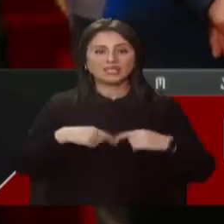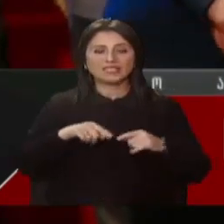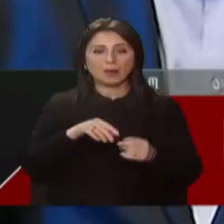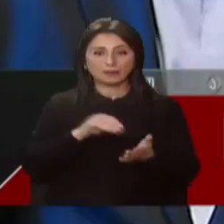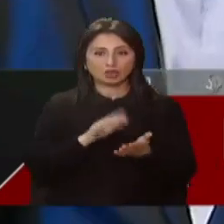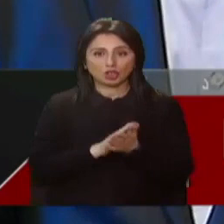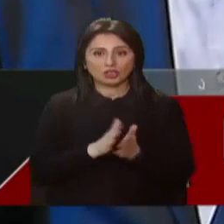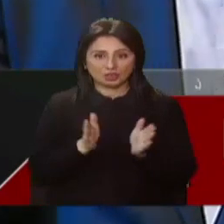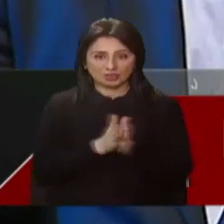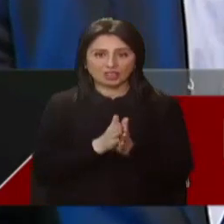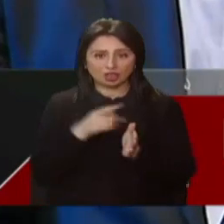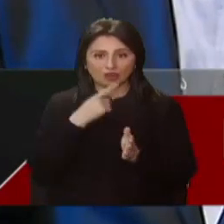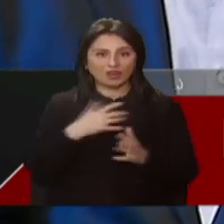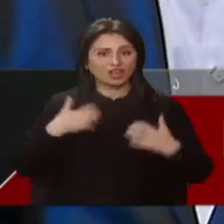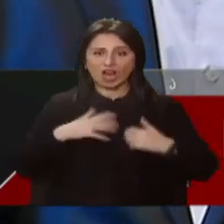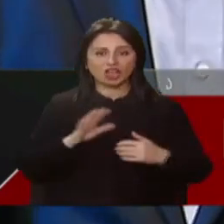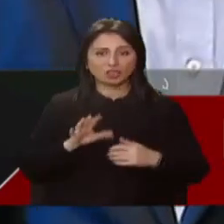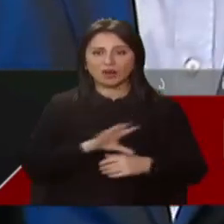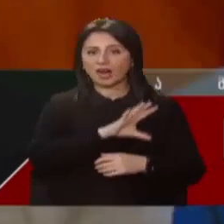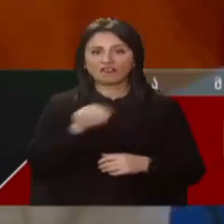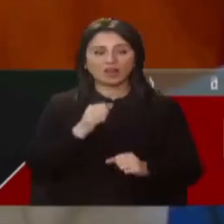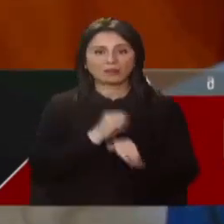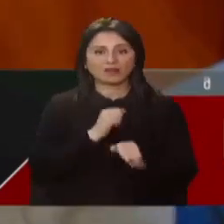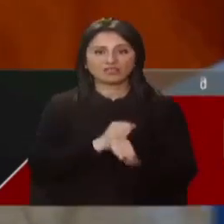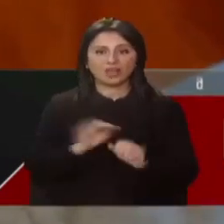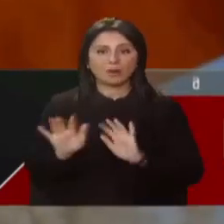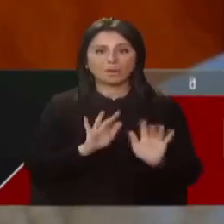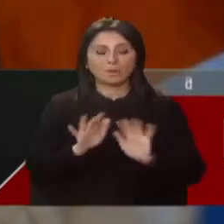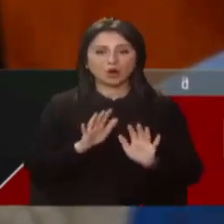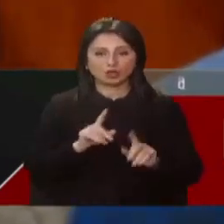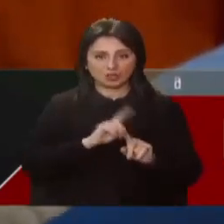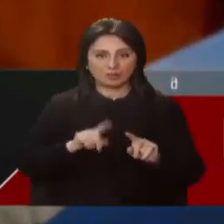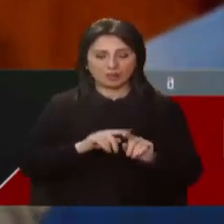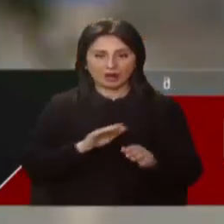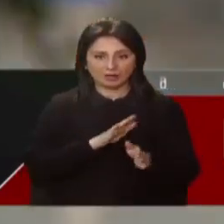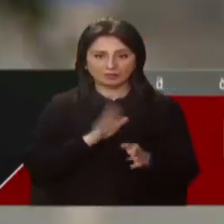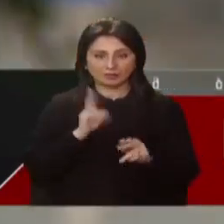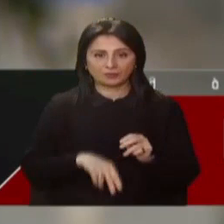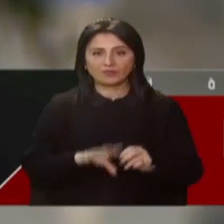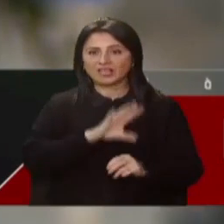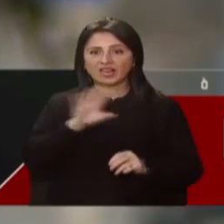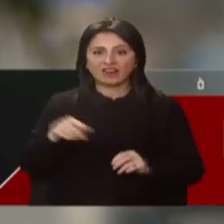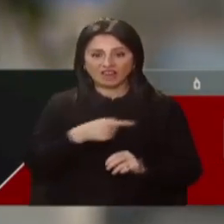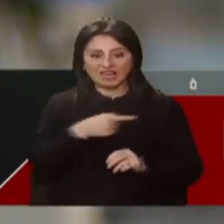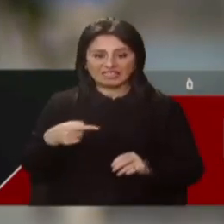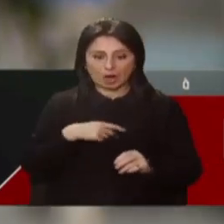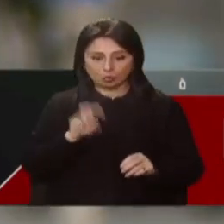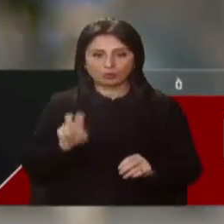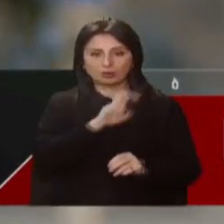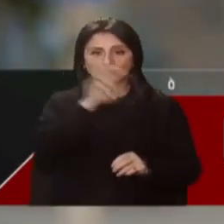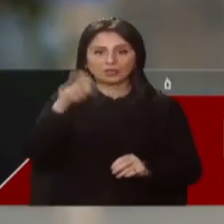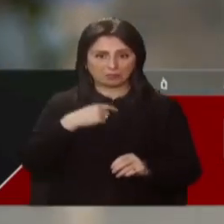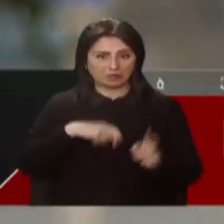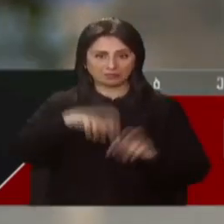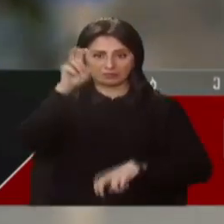დანიშნას ითხოვენ, ირწმუნებიან, რომ კი არ ჩქარობენ, არამედ ყველაფერს აკეთებენ პროცესის გაჯანსაღებისთვის. ყველა სართულზე ნამყოფი ვარ და ყველა სართულზე